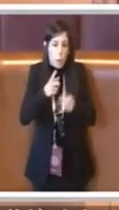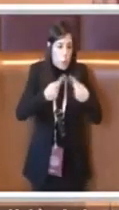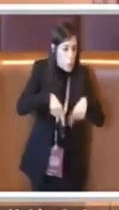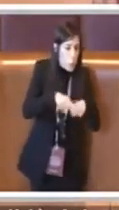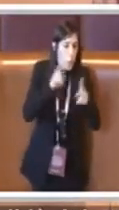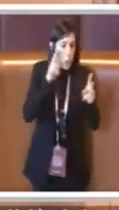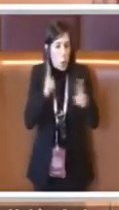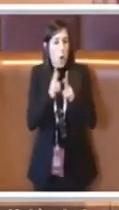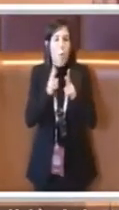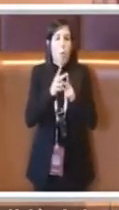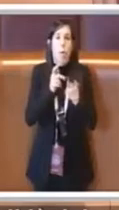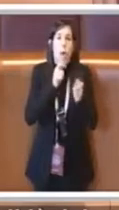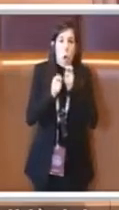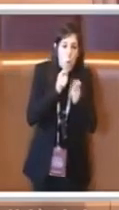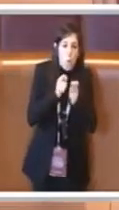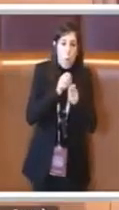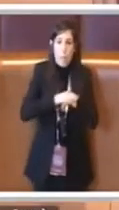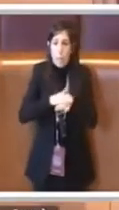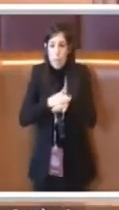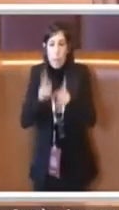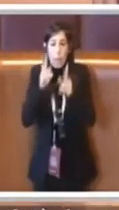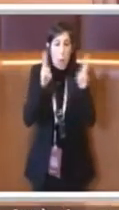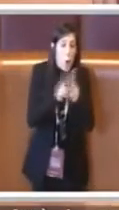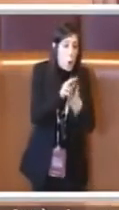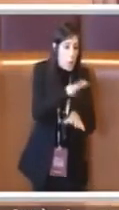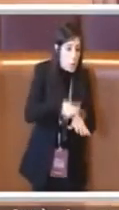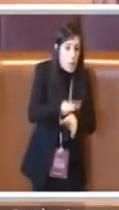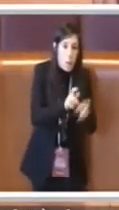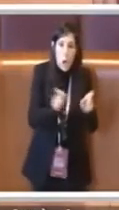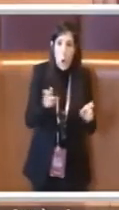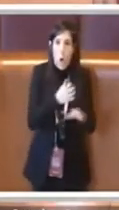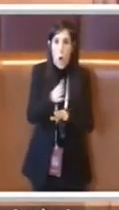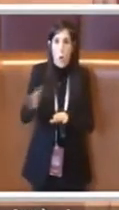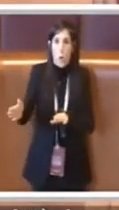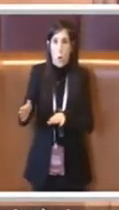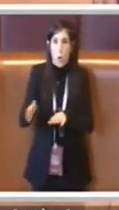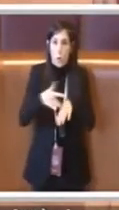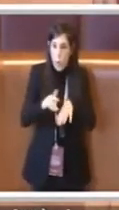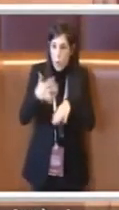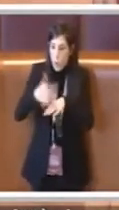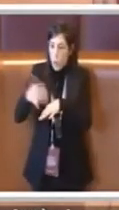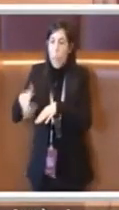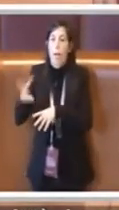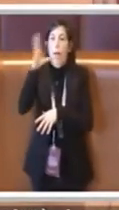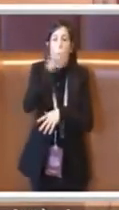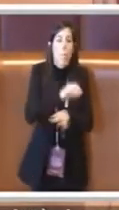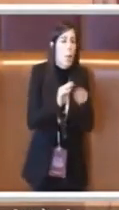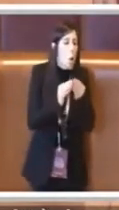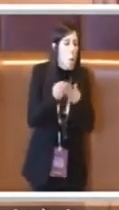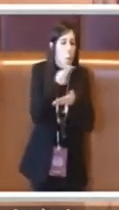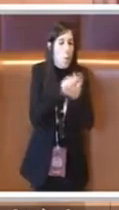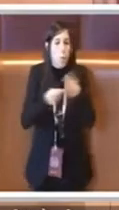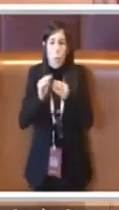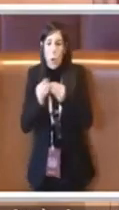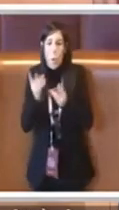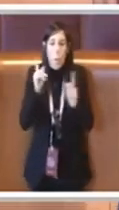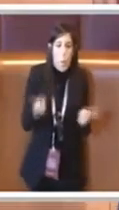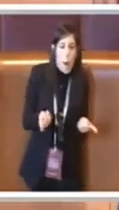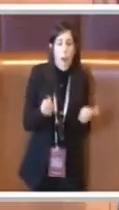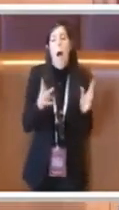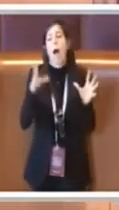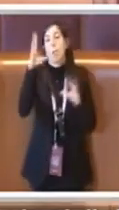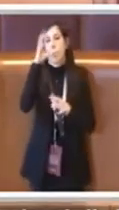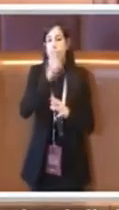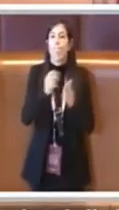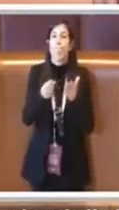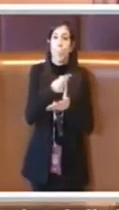di conferenze dei servizi, di incontri con i territori per pianificare gli interventi di mobilità sostenibile